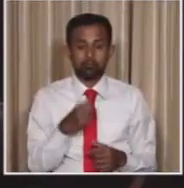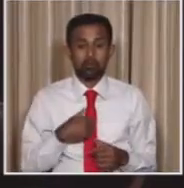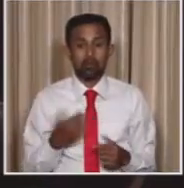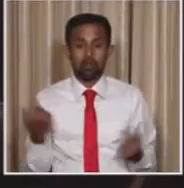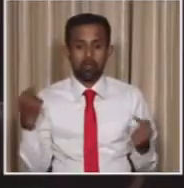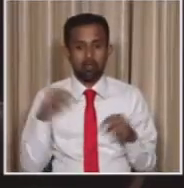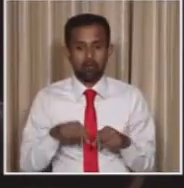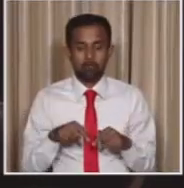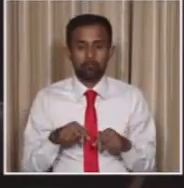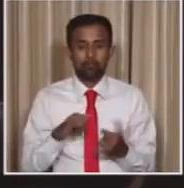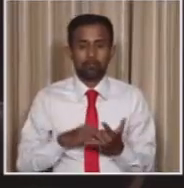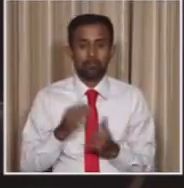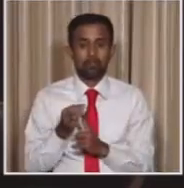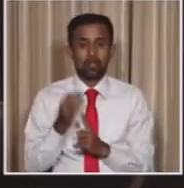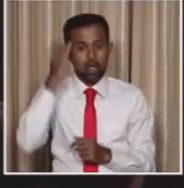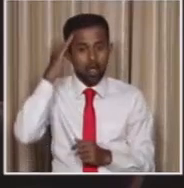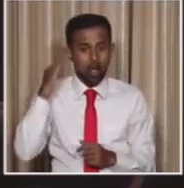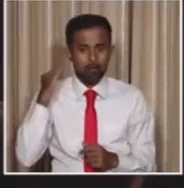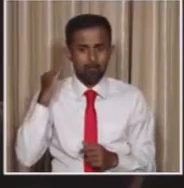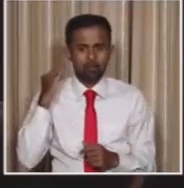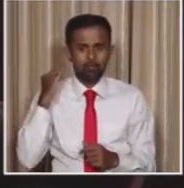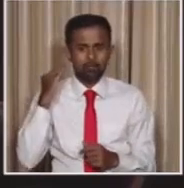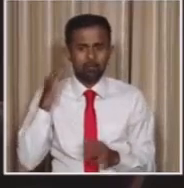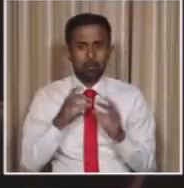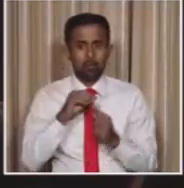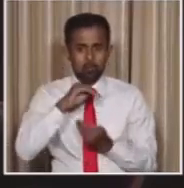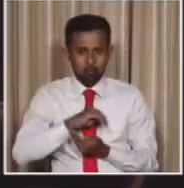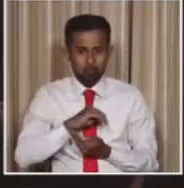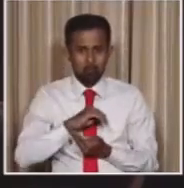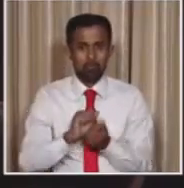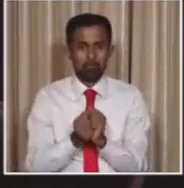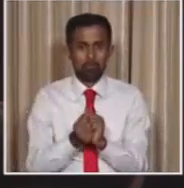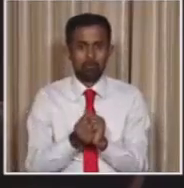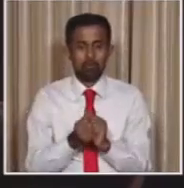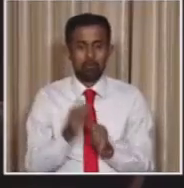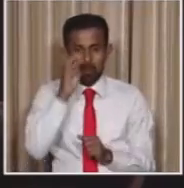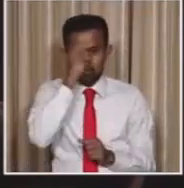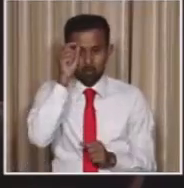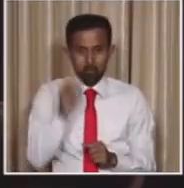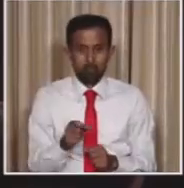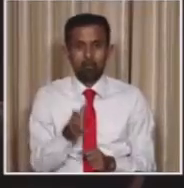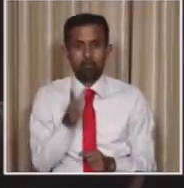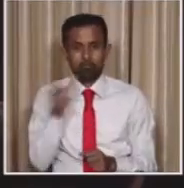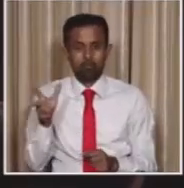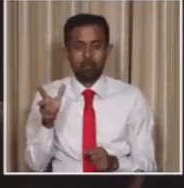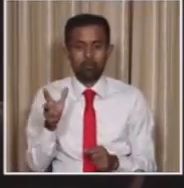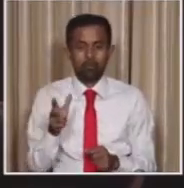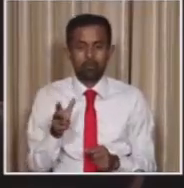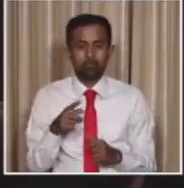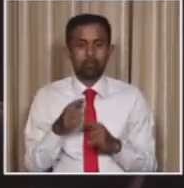හිටියේ. සජිත්ගේ අම්මා ප්‍රයිවට් එකට මොකද පෞද්ගලිකකරණය කරනවා. මෛත්‍රීපාල මහත්තයාට බැන්නා. මං කියන්නේ